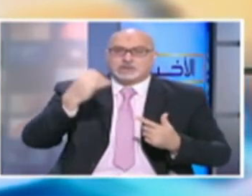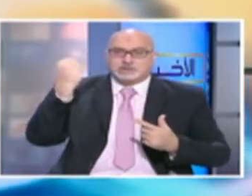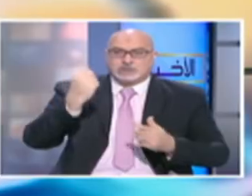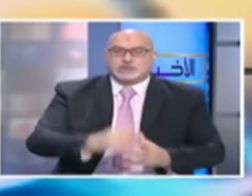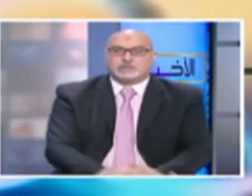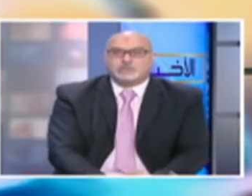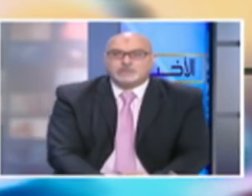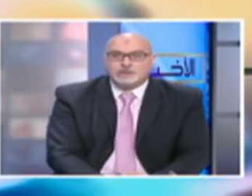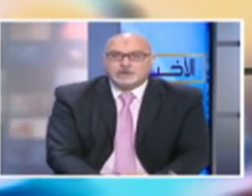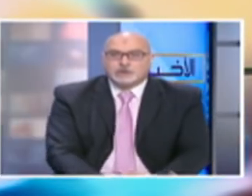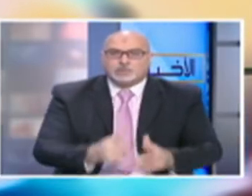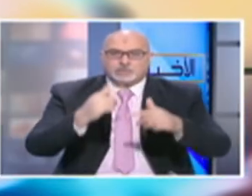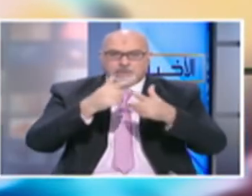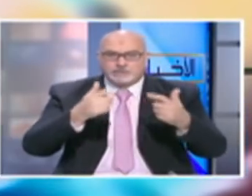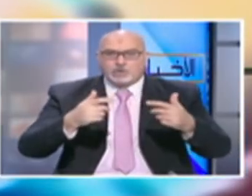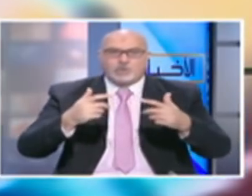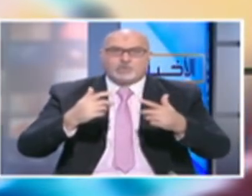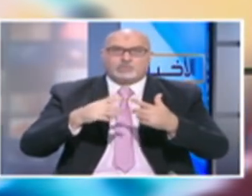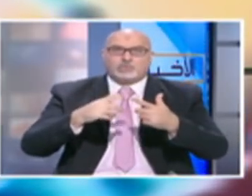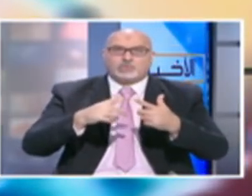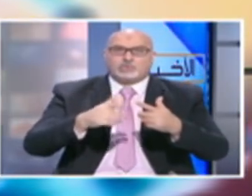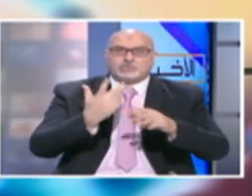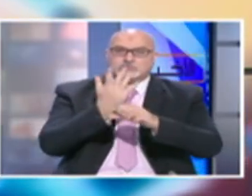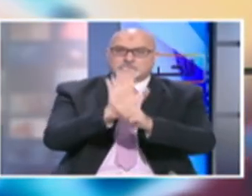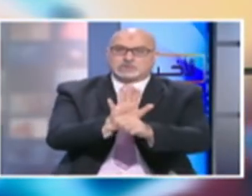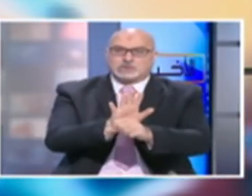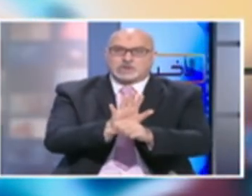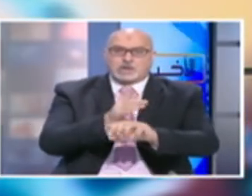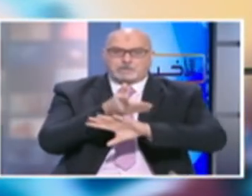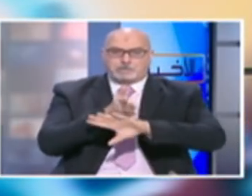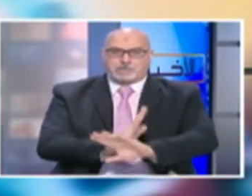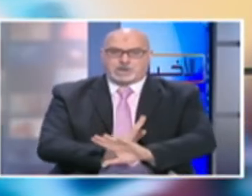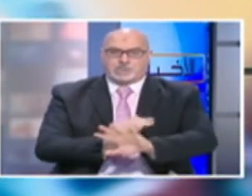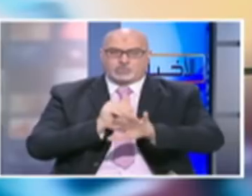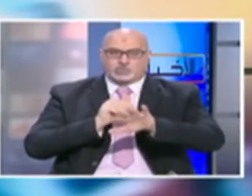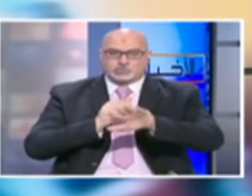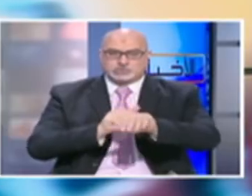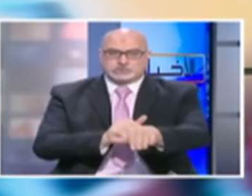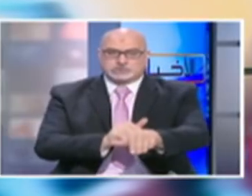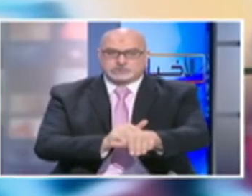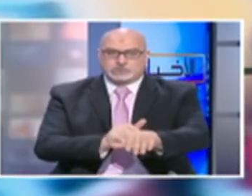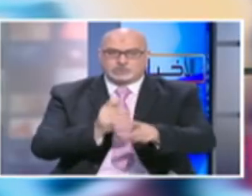الصحراوي بمختلف تشكيلاته في تعبير عن جاهزيته لاستكمال